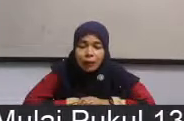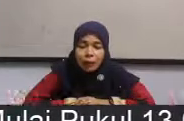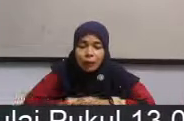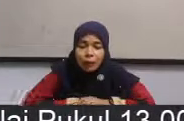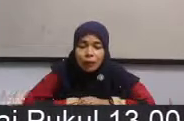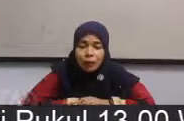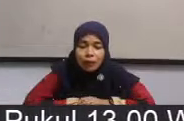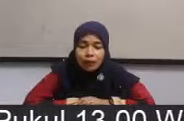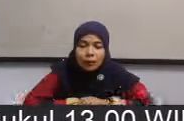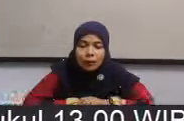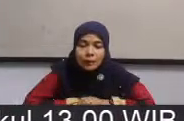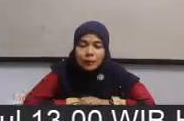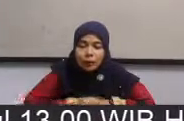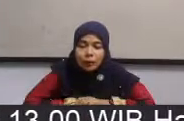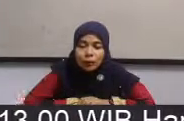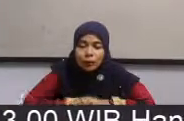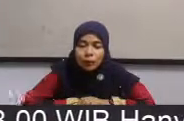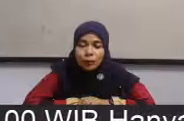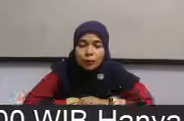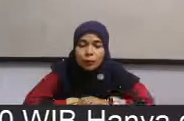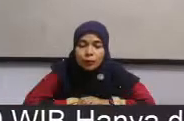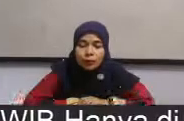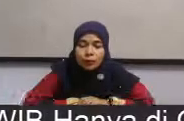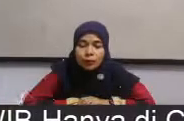Hai apa Benua BAB